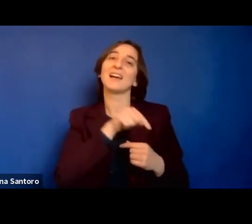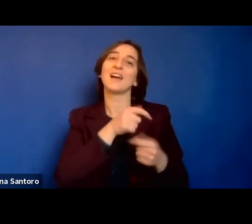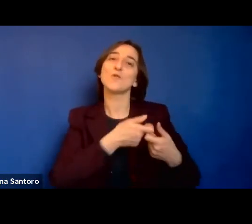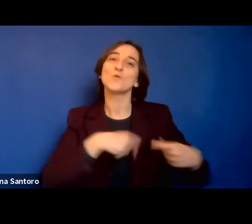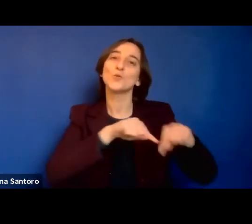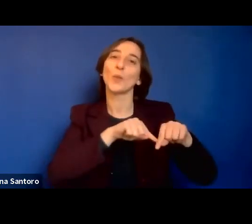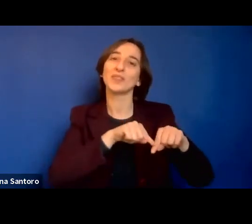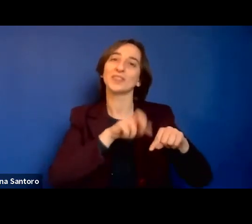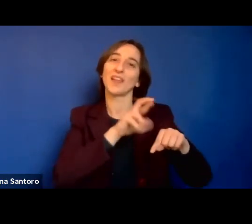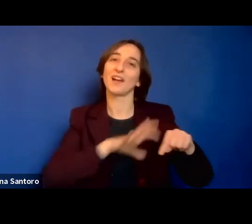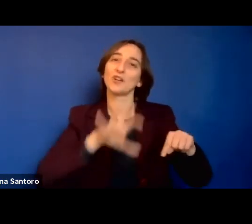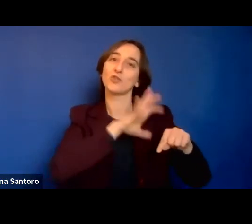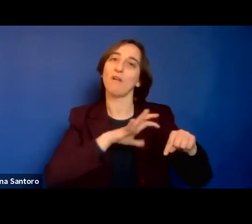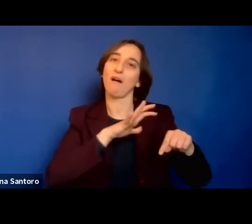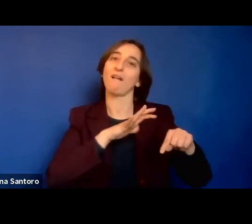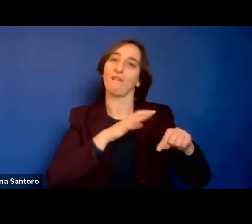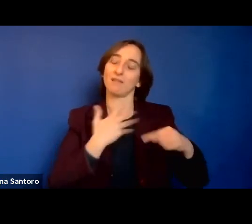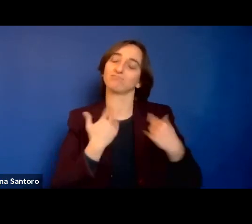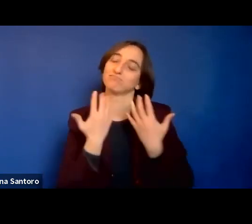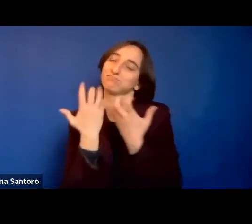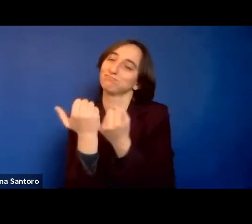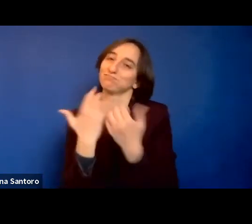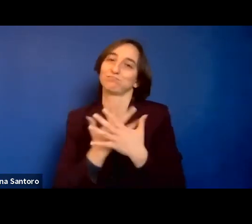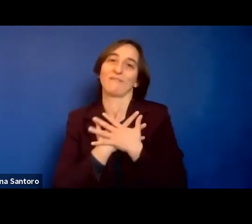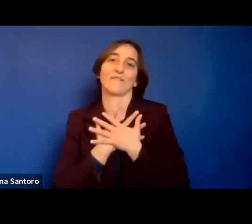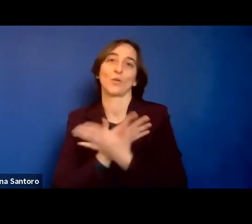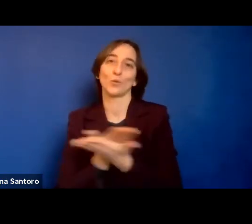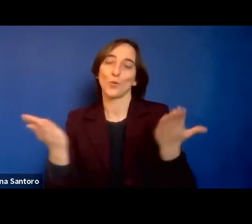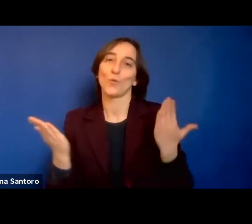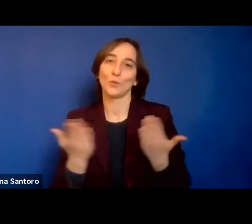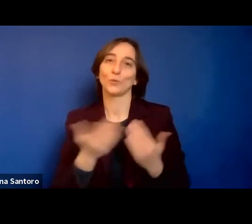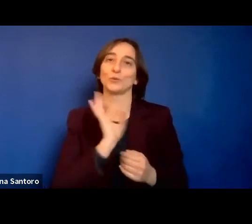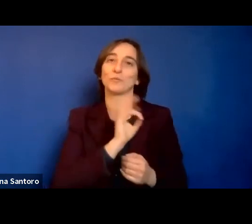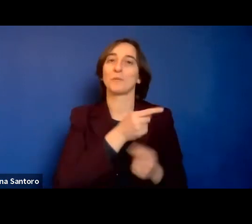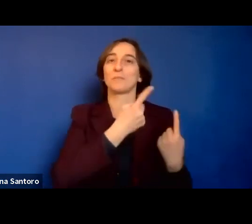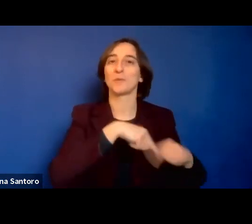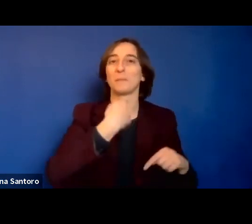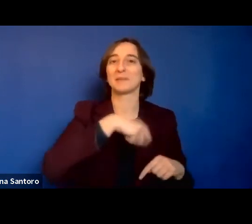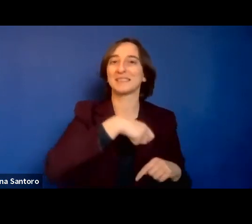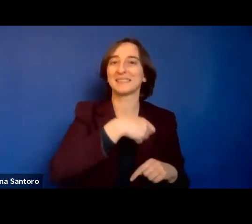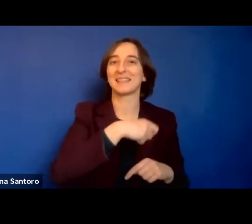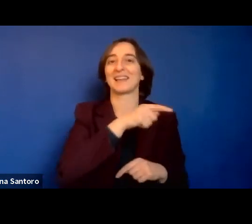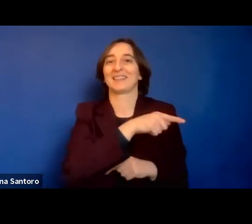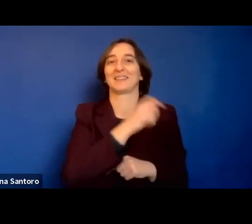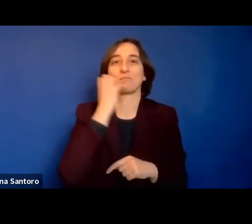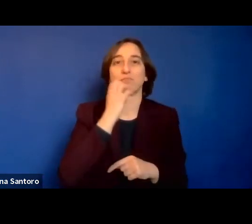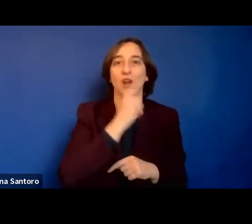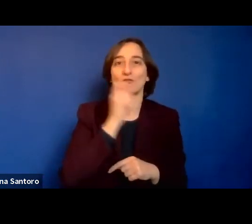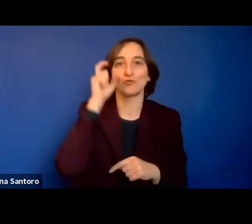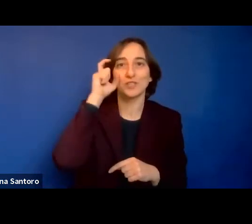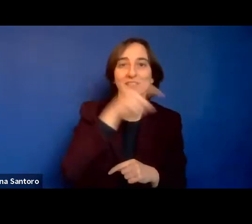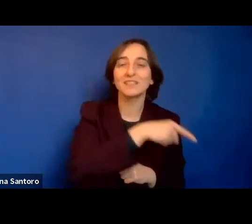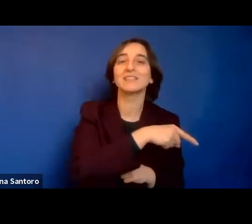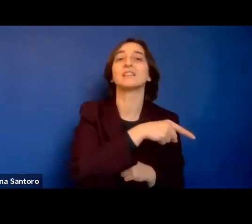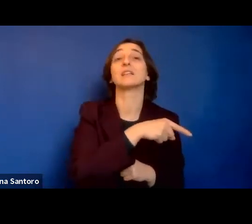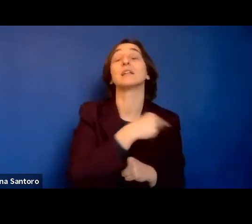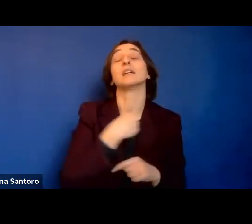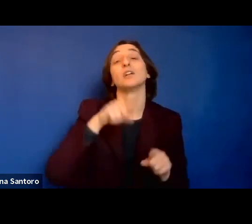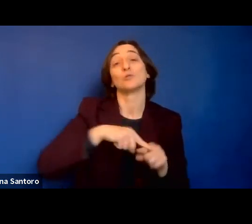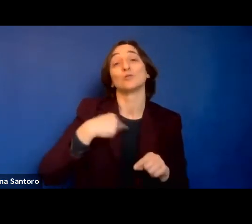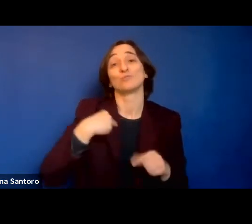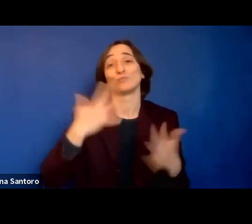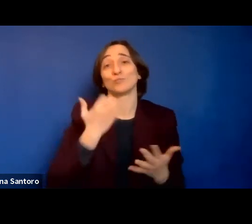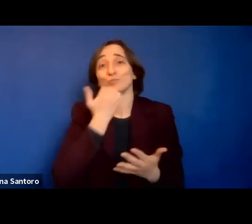Giunta regionale, del Presidente Bonaccini. Mi scuso io per prima se non potrò permanere per tutto l'incontro perché